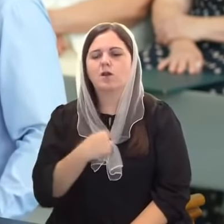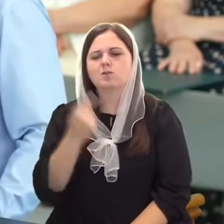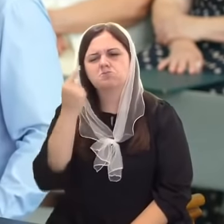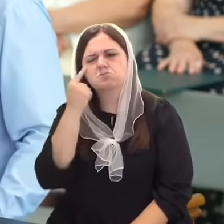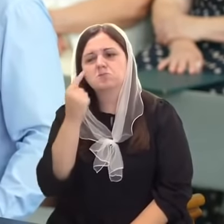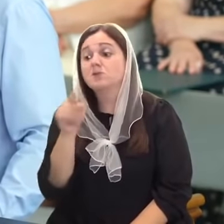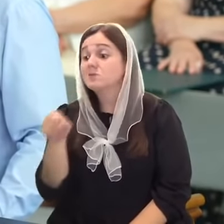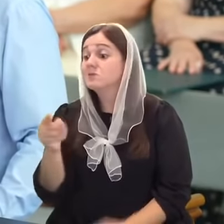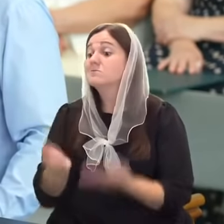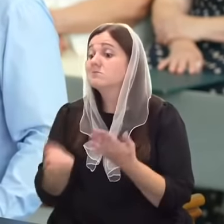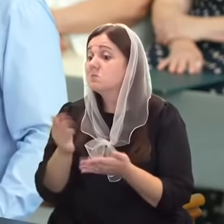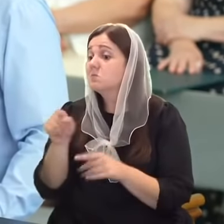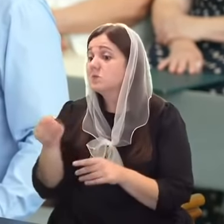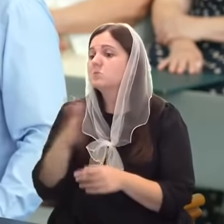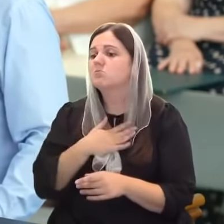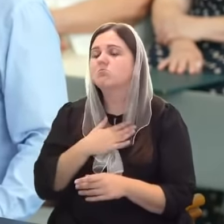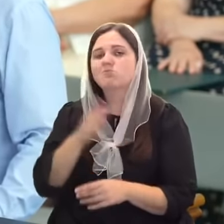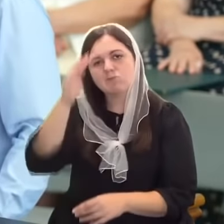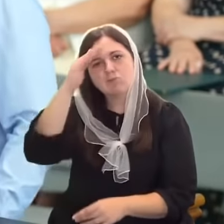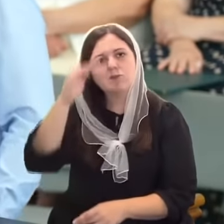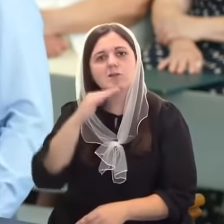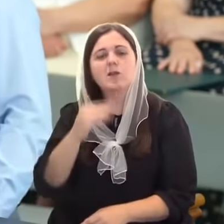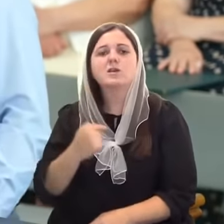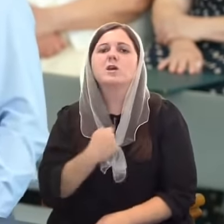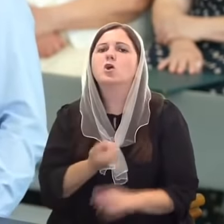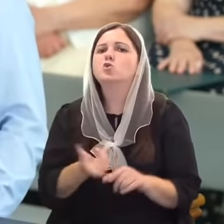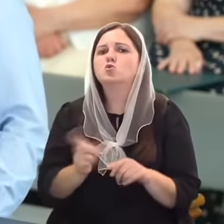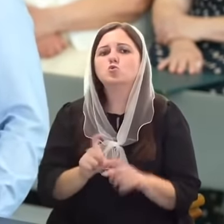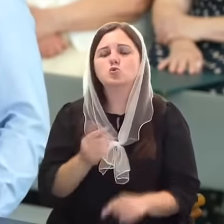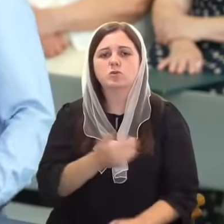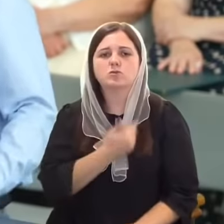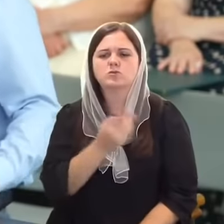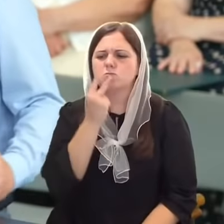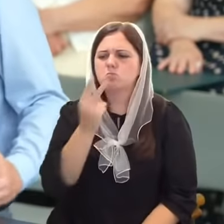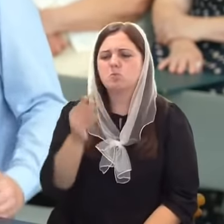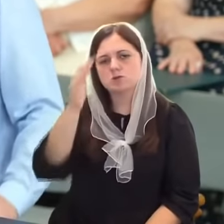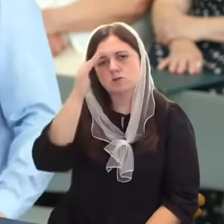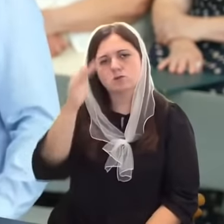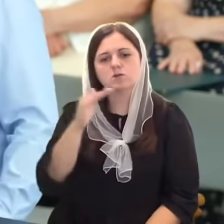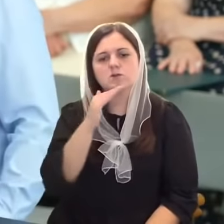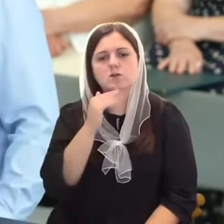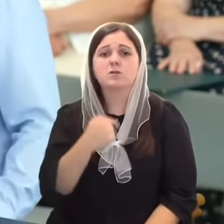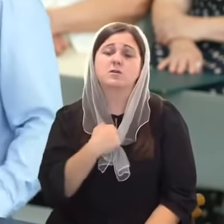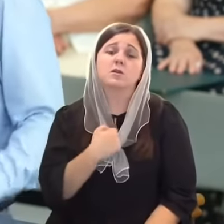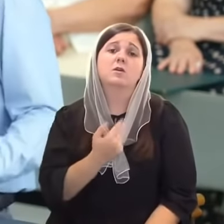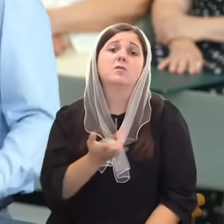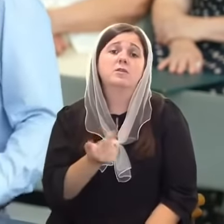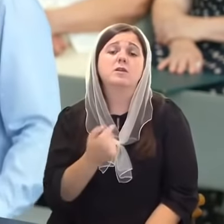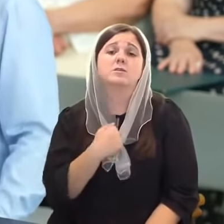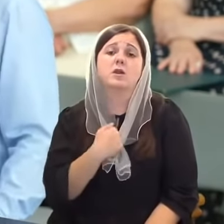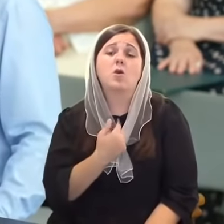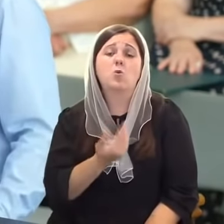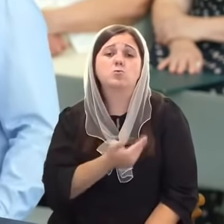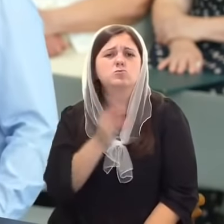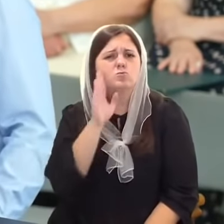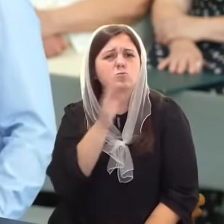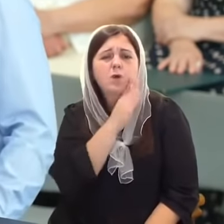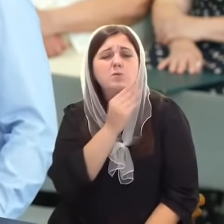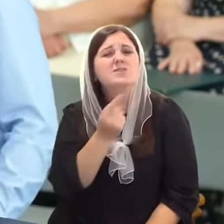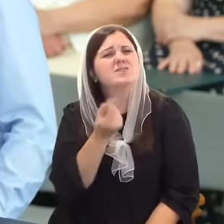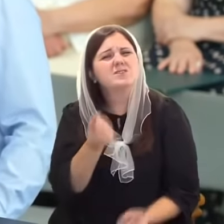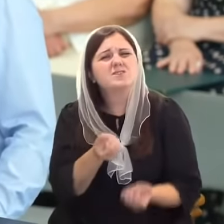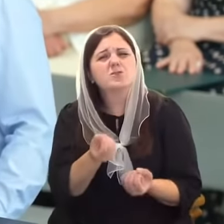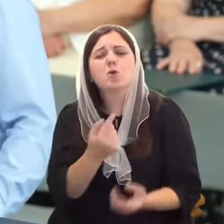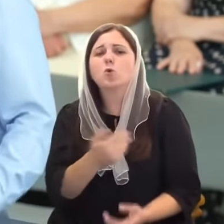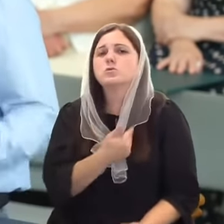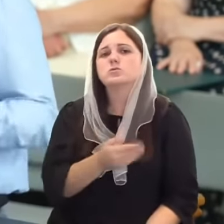это мой папа. Я очень сильно хотел видеть папу. Да, я хотел сильно маму видеть, но мне так хотелось отца увидеть.